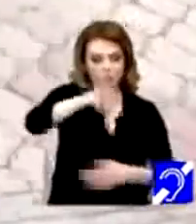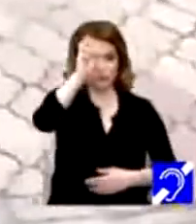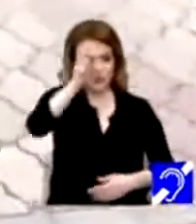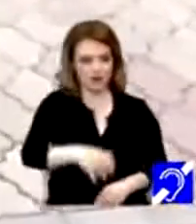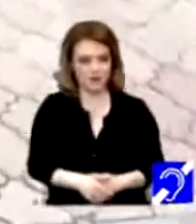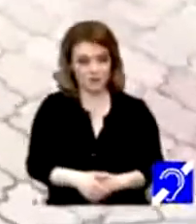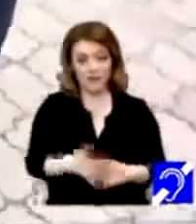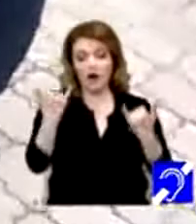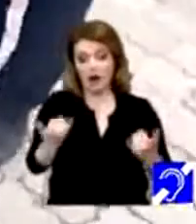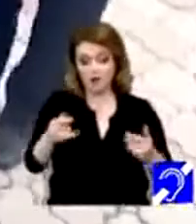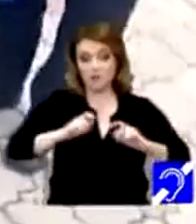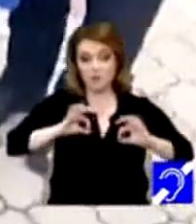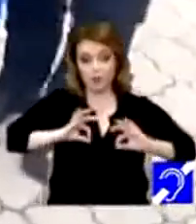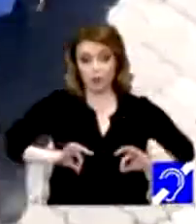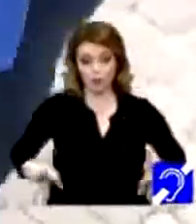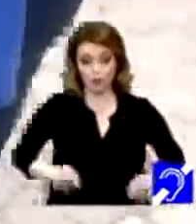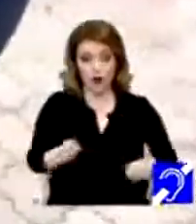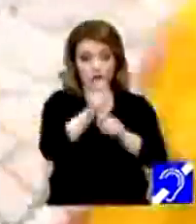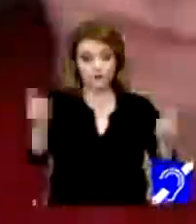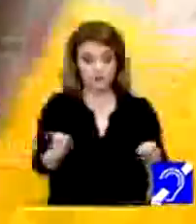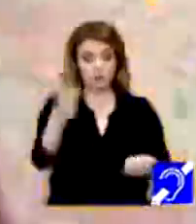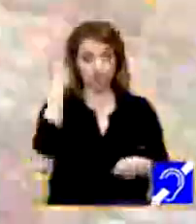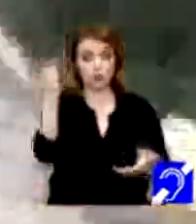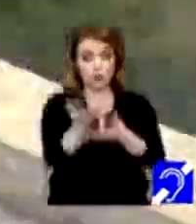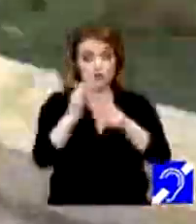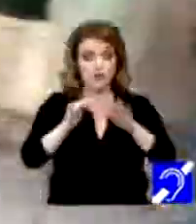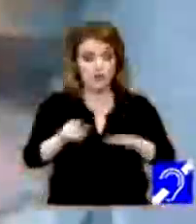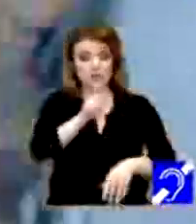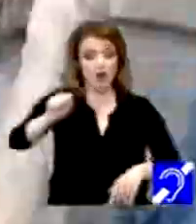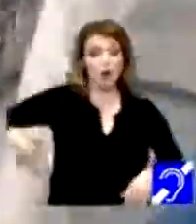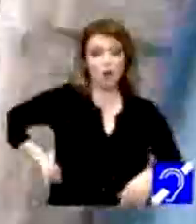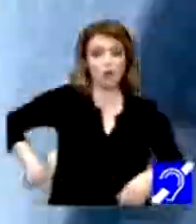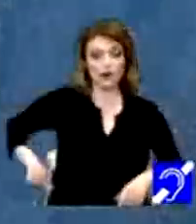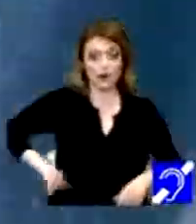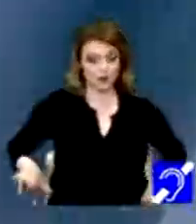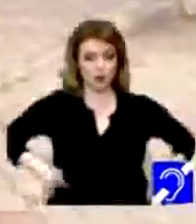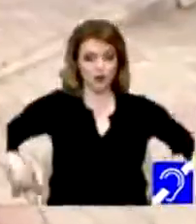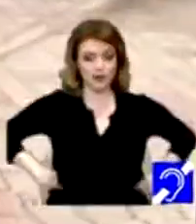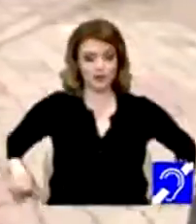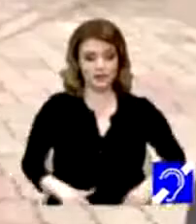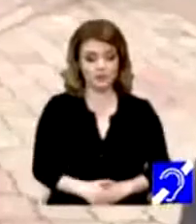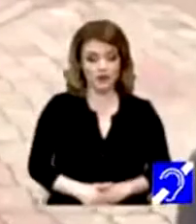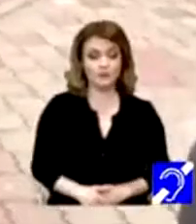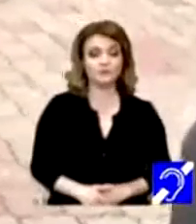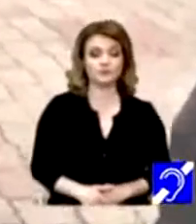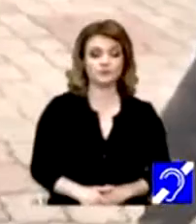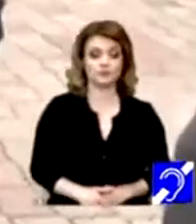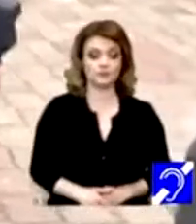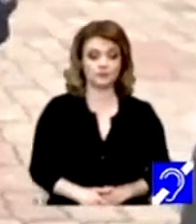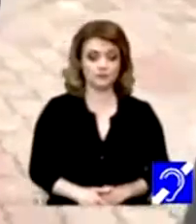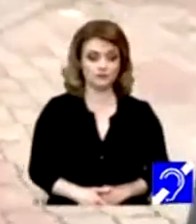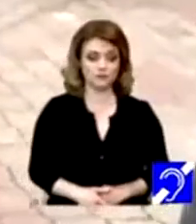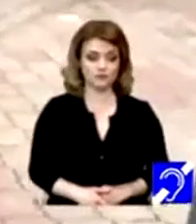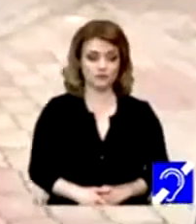Sângerei a inițiat astăzi două cauze penale pentru huliganism comis de două sau mai multe persoane și chemarea la săvârșirea actelor